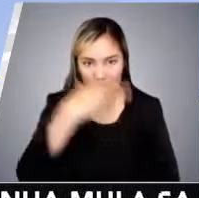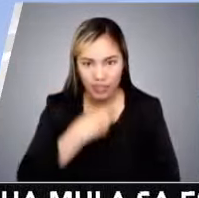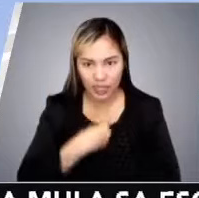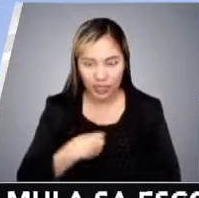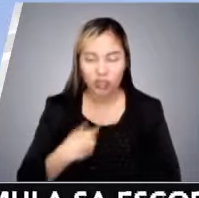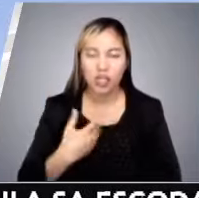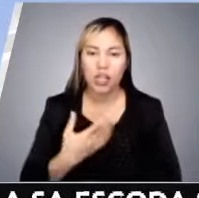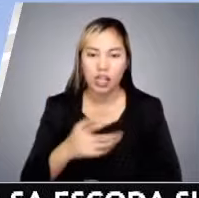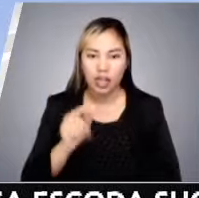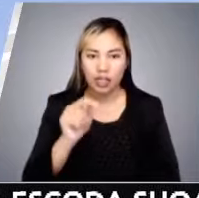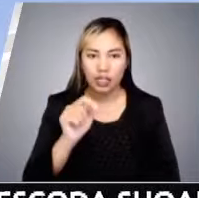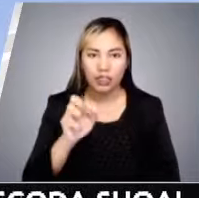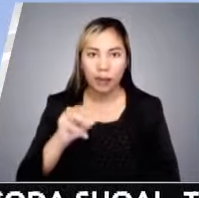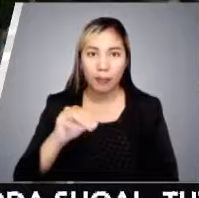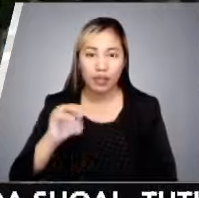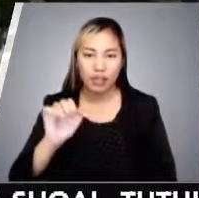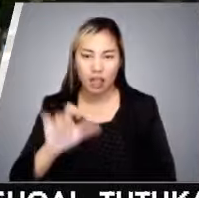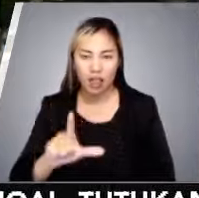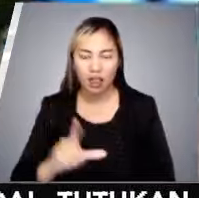ni Nico Wahed.